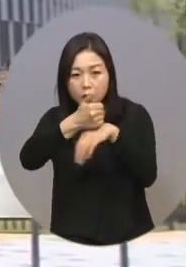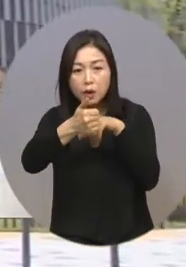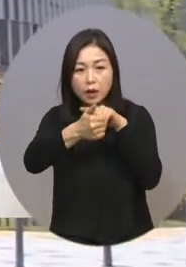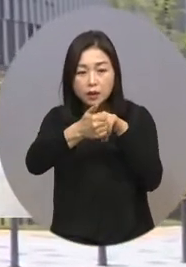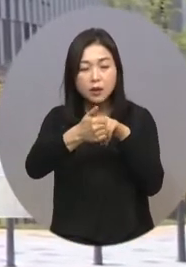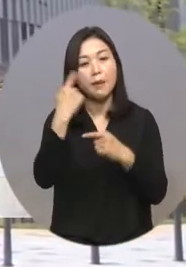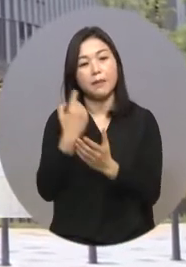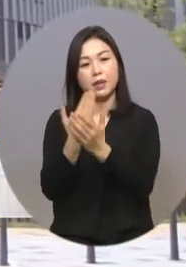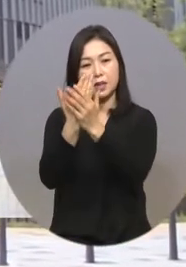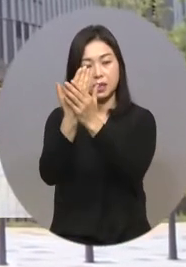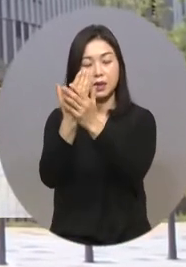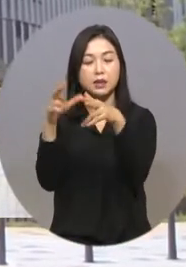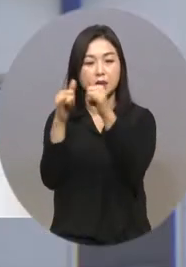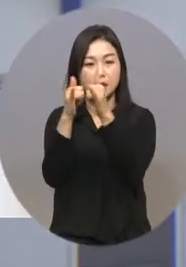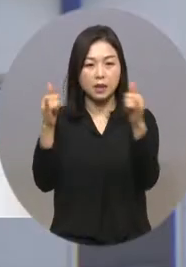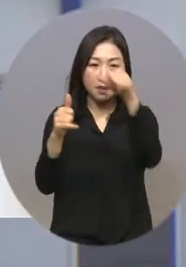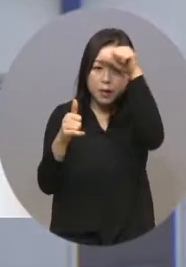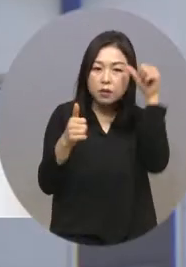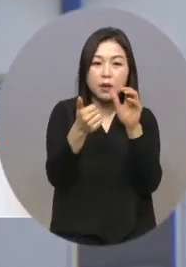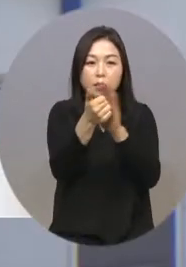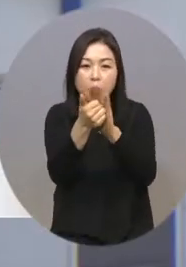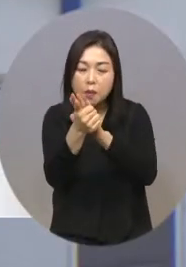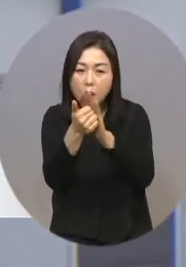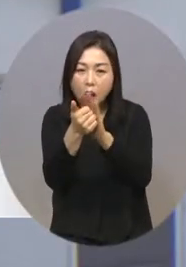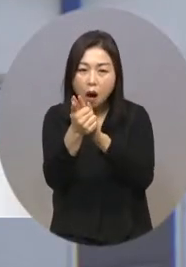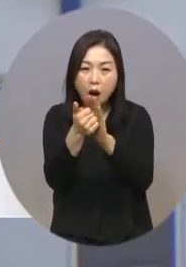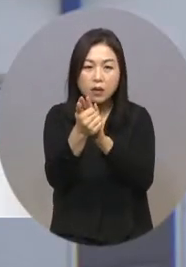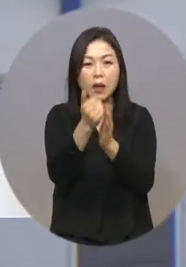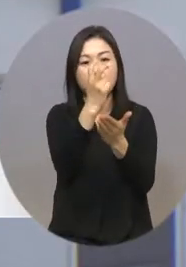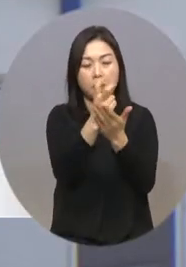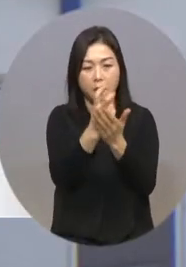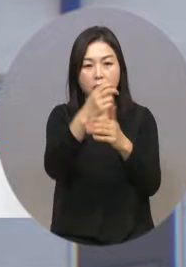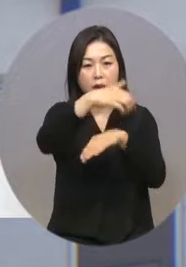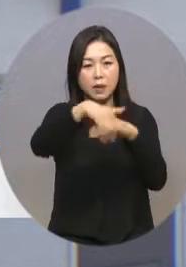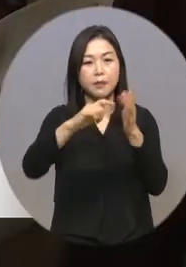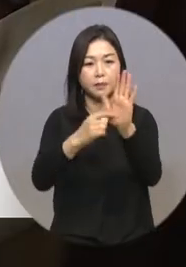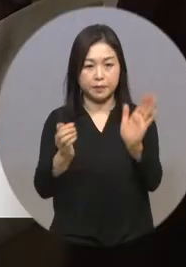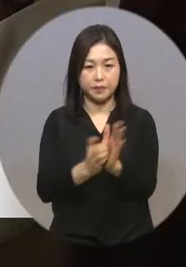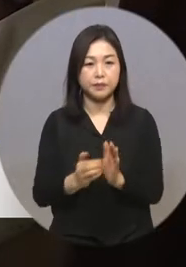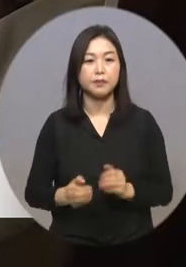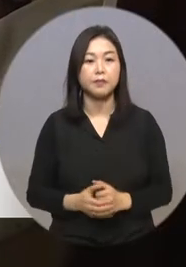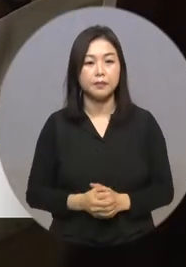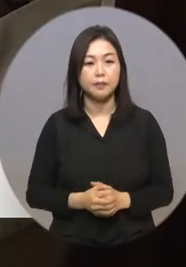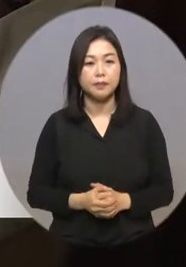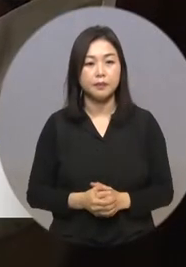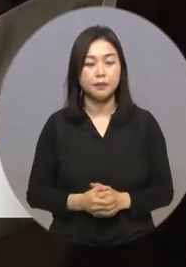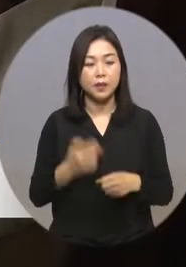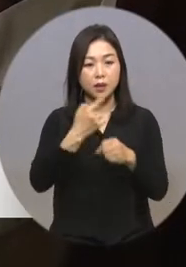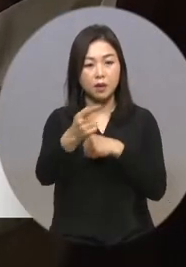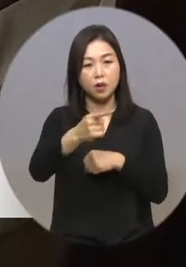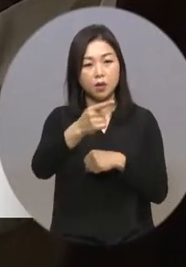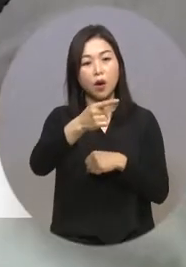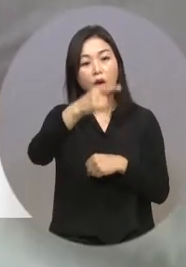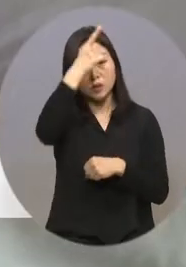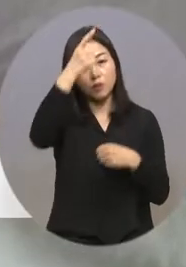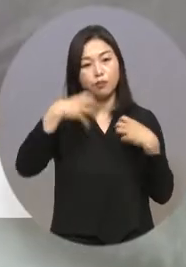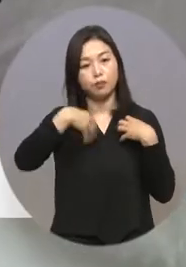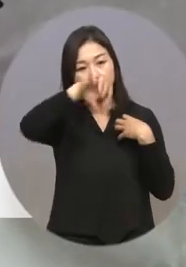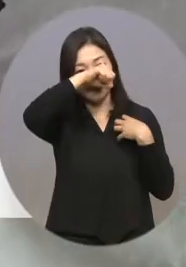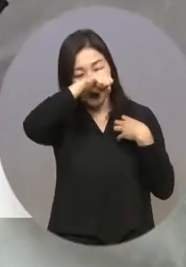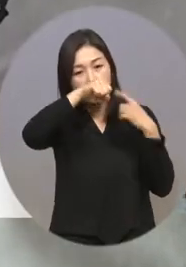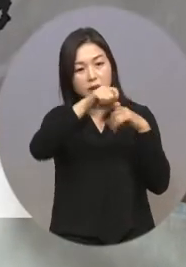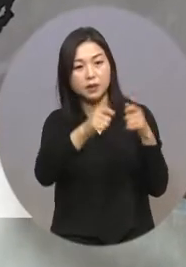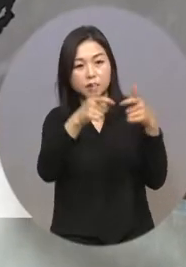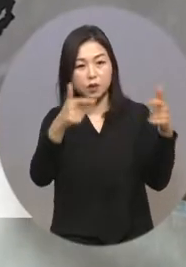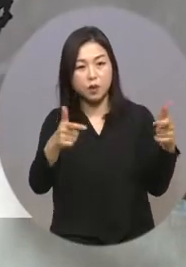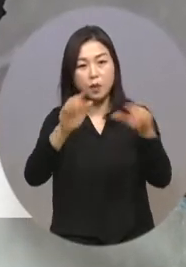발대 장애인 평생 돌봄과 책을 마련하겠다는 계획을 밝혔습니다 이에 따라 내년도 정부예산 확충에 주간 활동